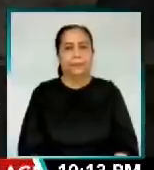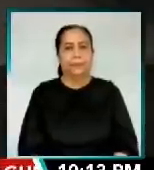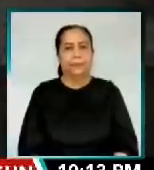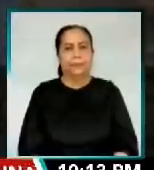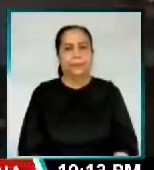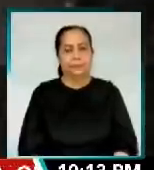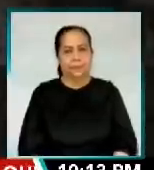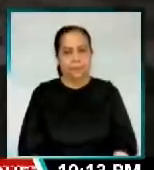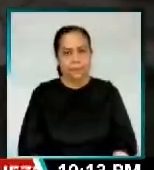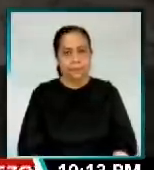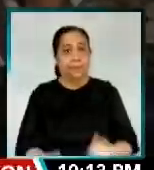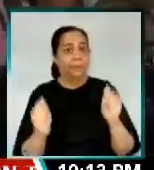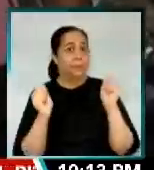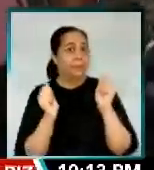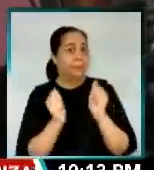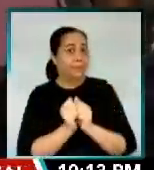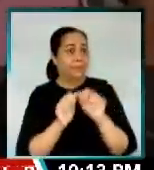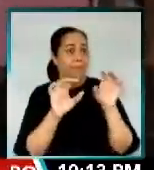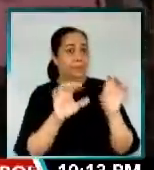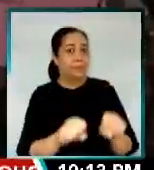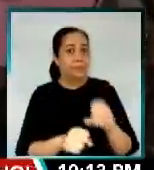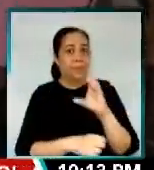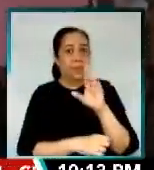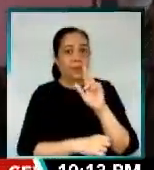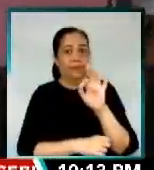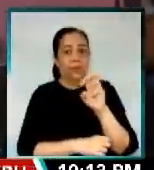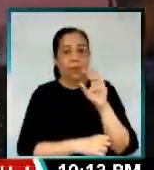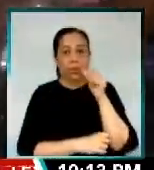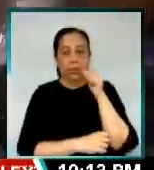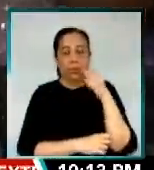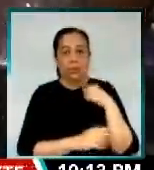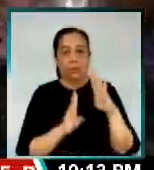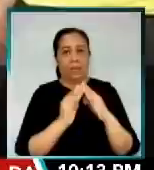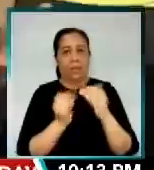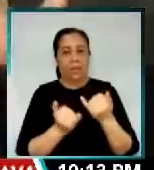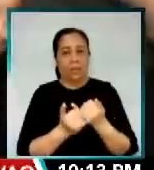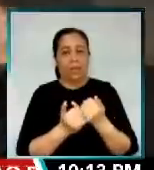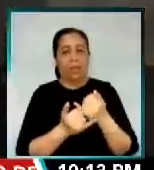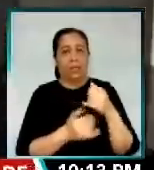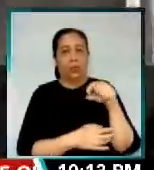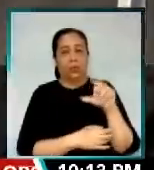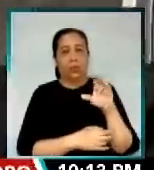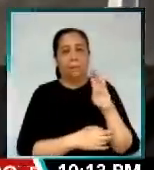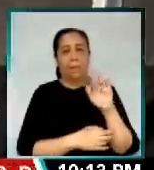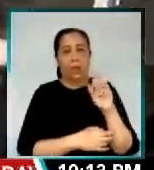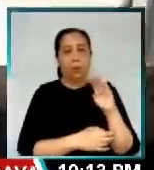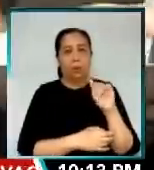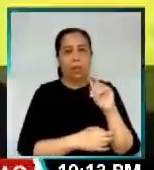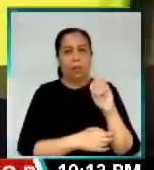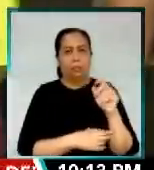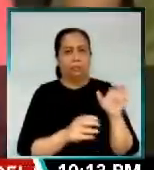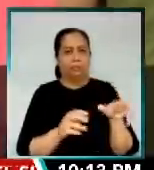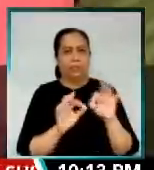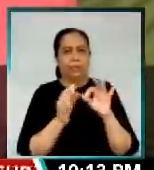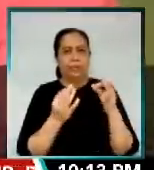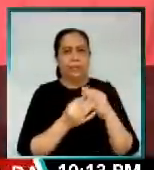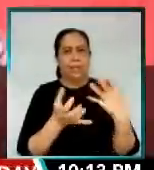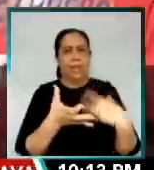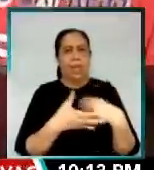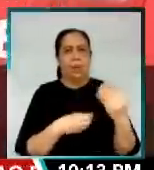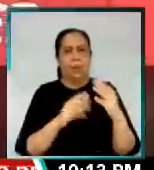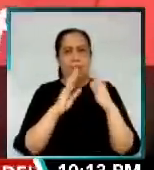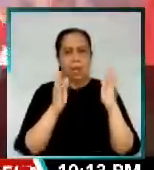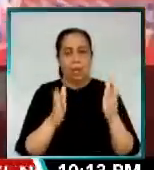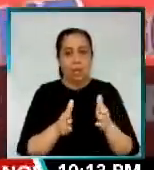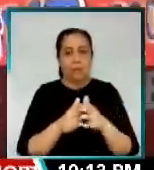Kabilang sa mga nahuli sa curfew kahapon sa Barangay Balong Bato, Quezon City, ang isang mag-anak na nakatambay sa labas ng bahay. Nawalan daw